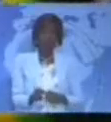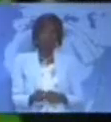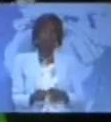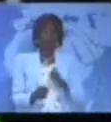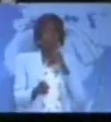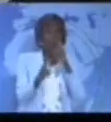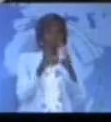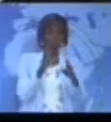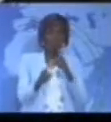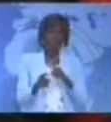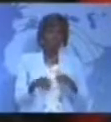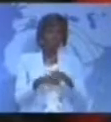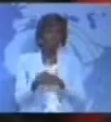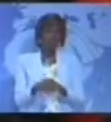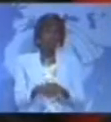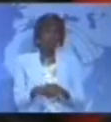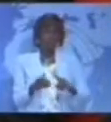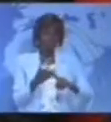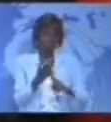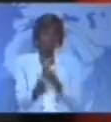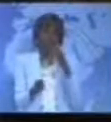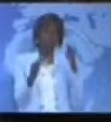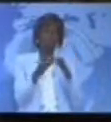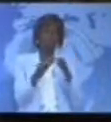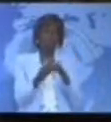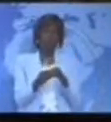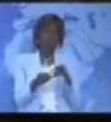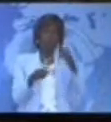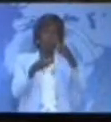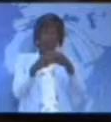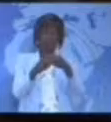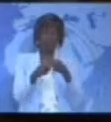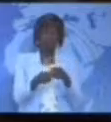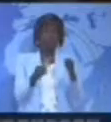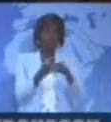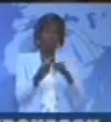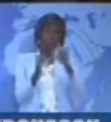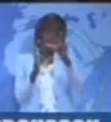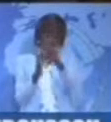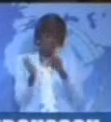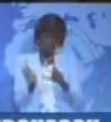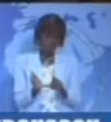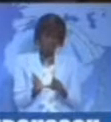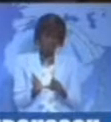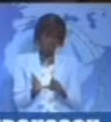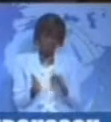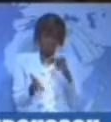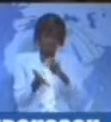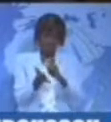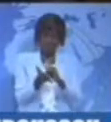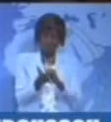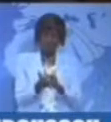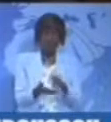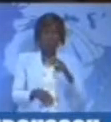de cette première session ordinaire, dite session des lois. En cette circonstance solennelle, il me plaît